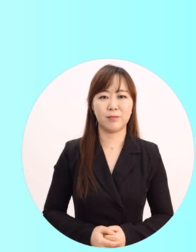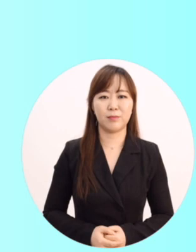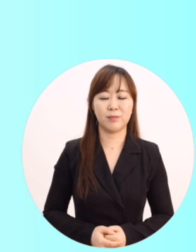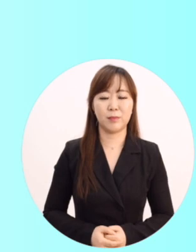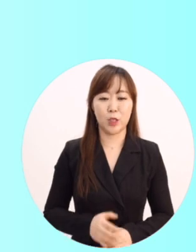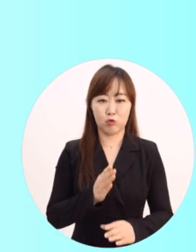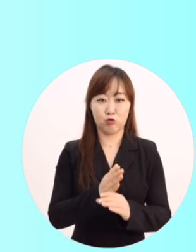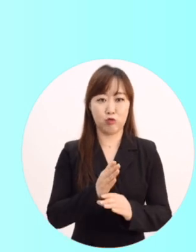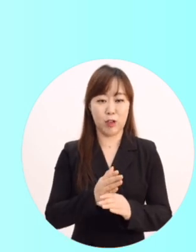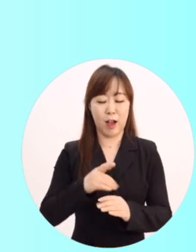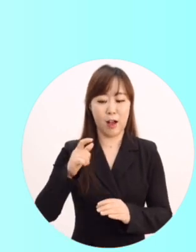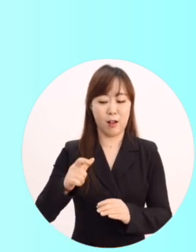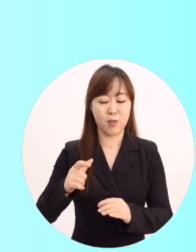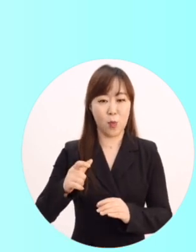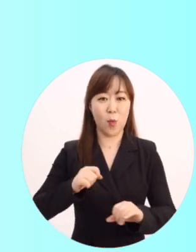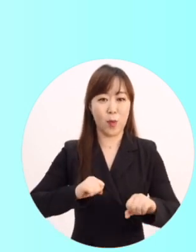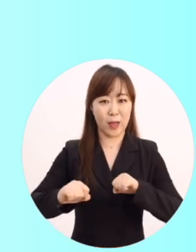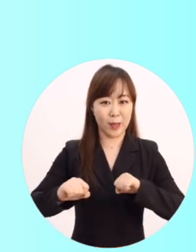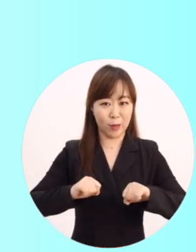중간 강도 활동.